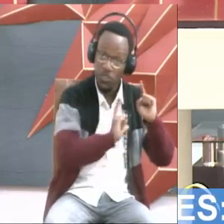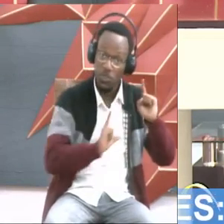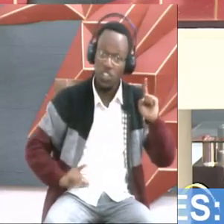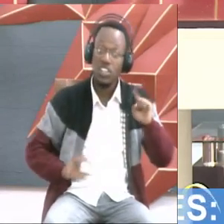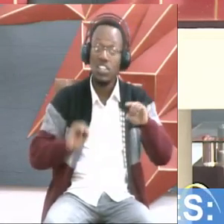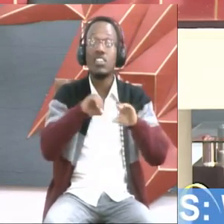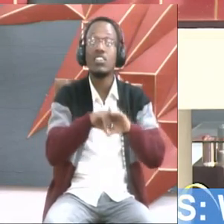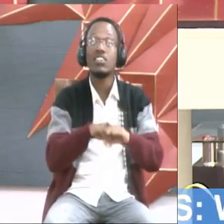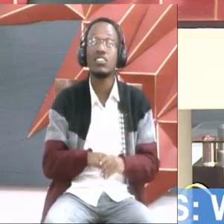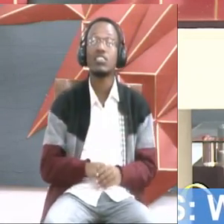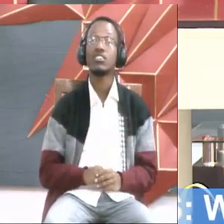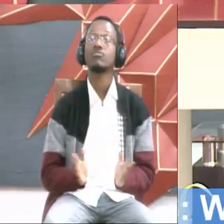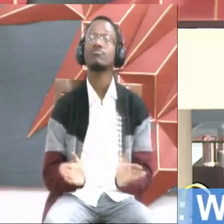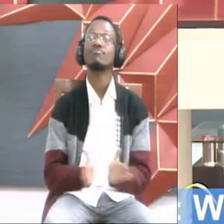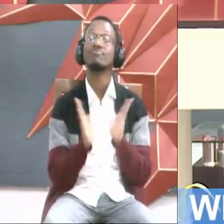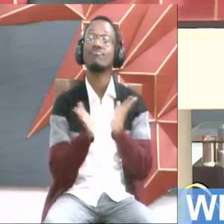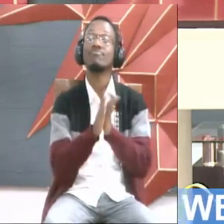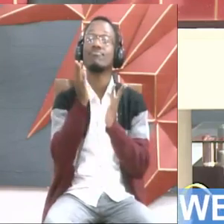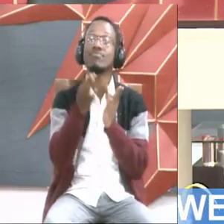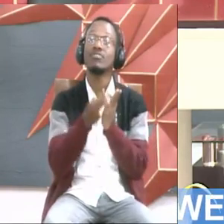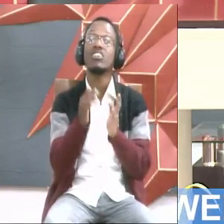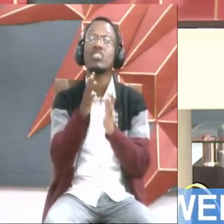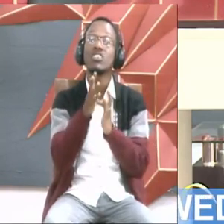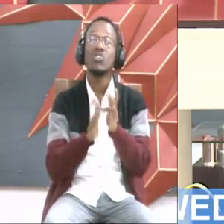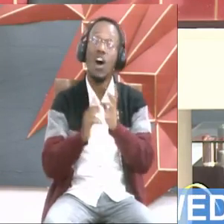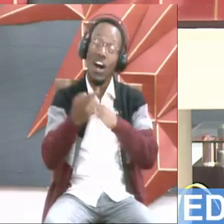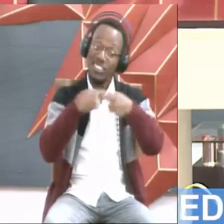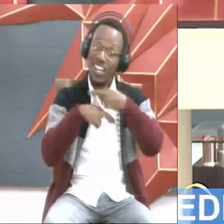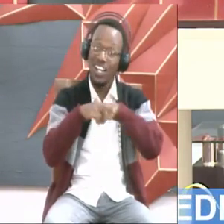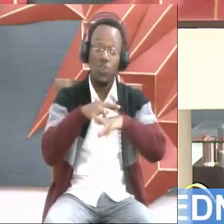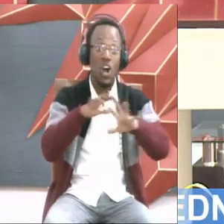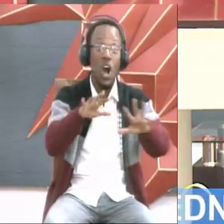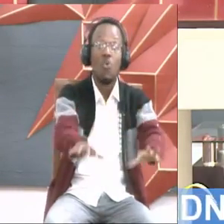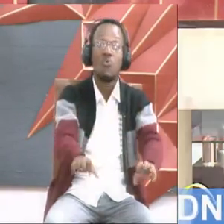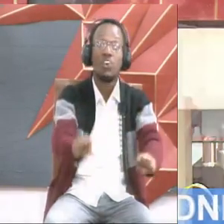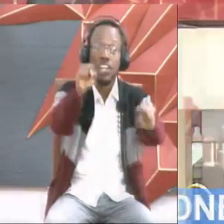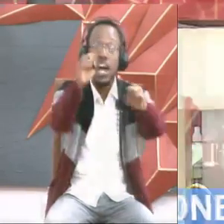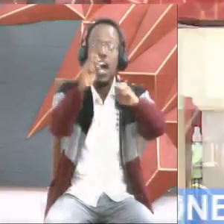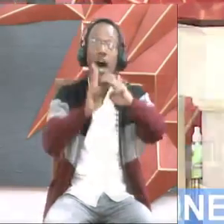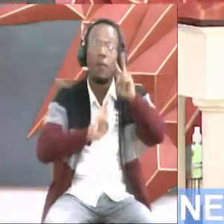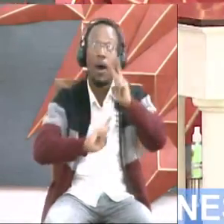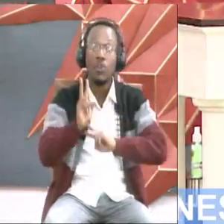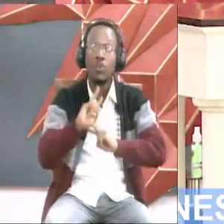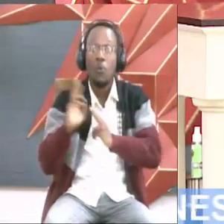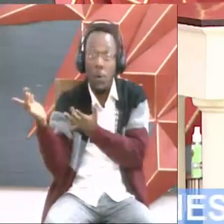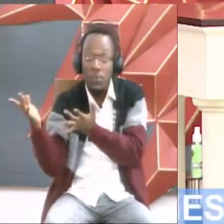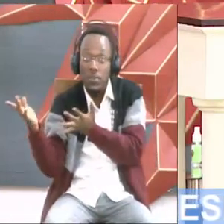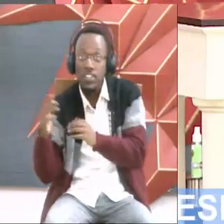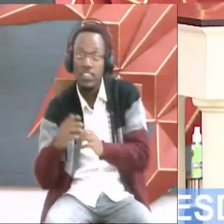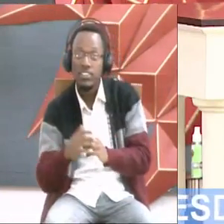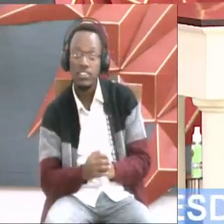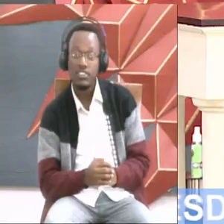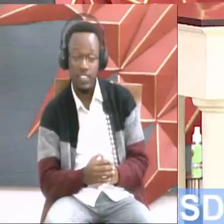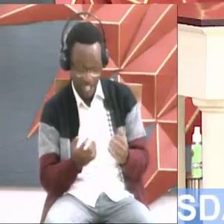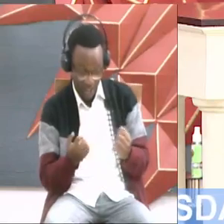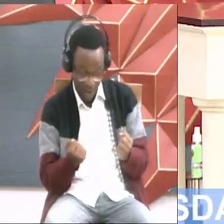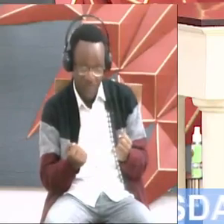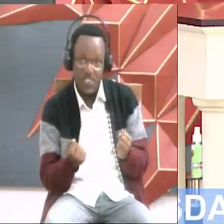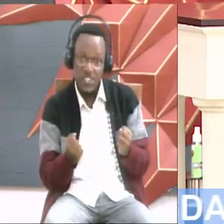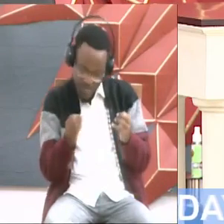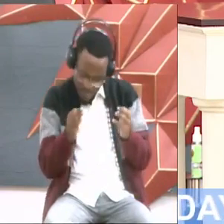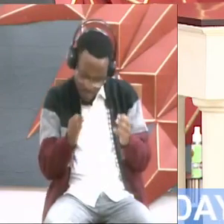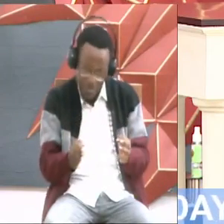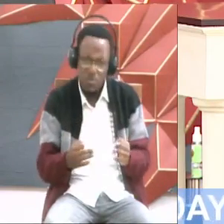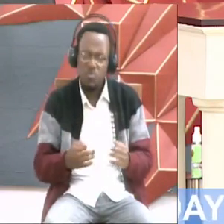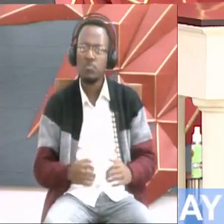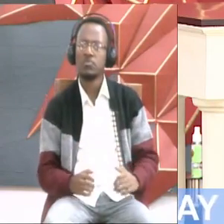azogaruka aje gutora abari bamwiteze bafise igishika. Murabyumva neza sinzi